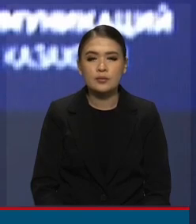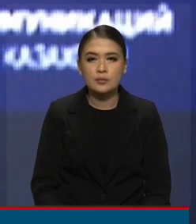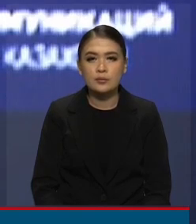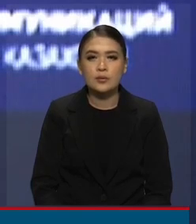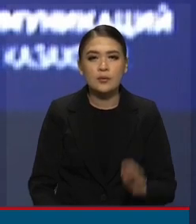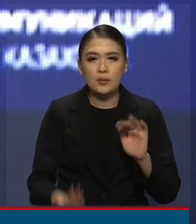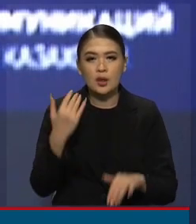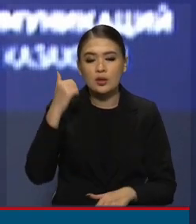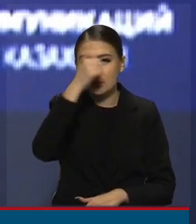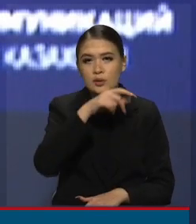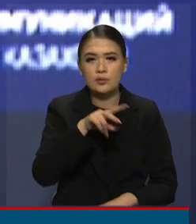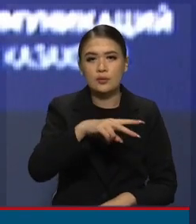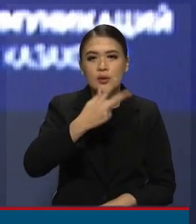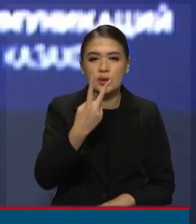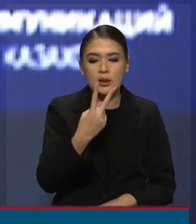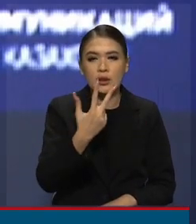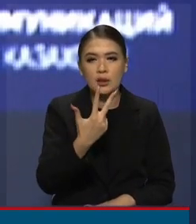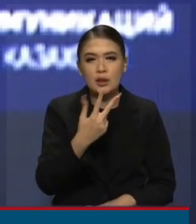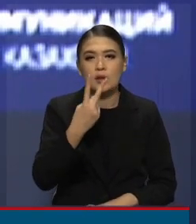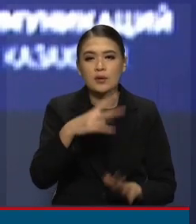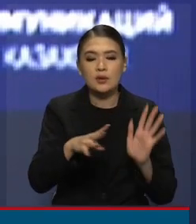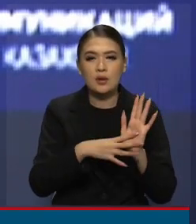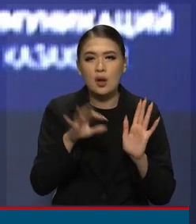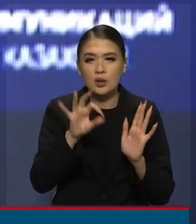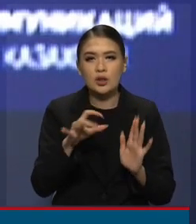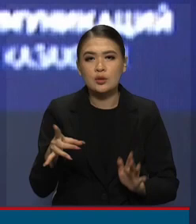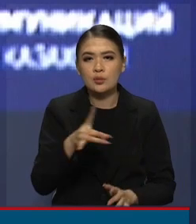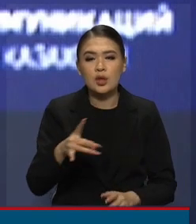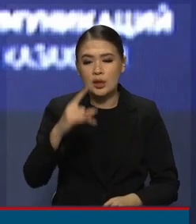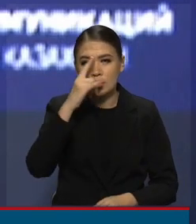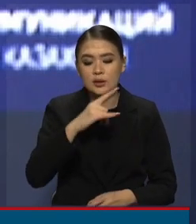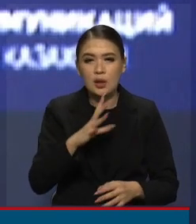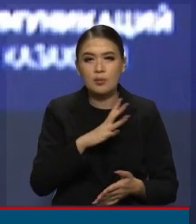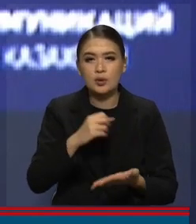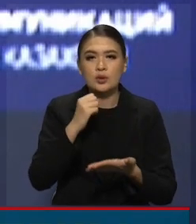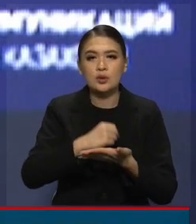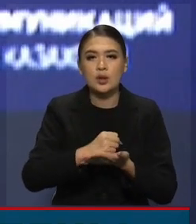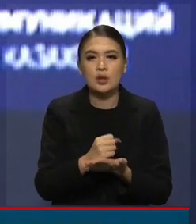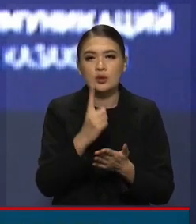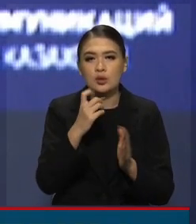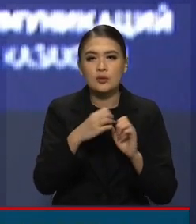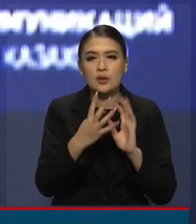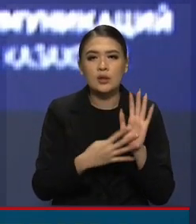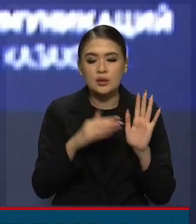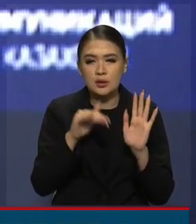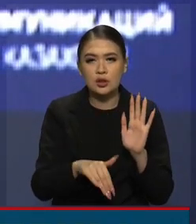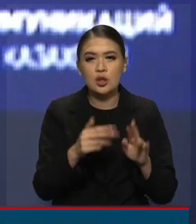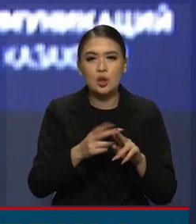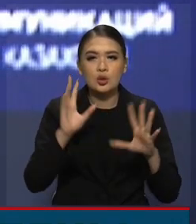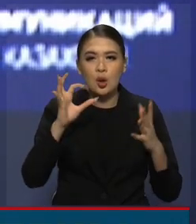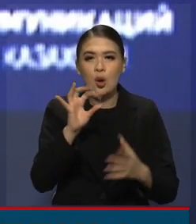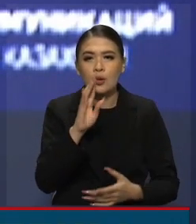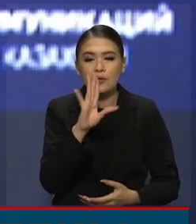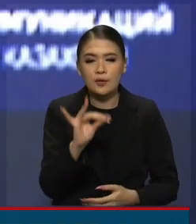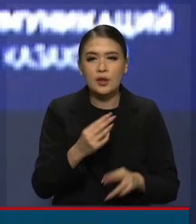С 23 по 29 октября текущего года в республике зарегистрировано 119 792 случая ОРВИ.